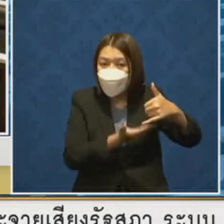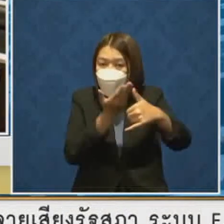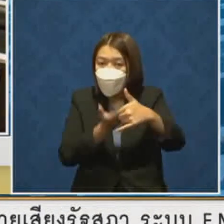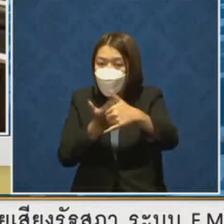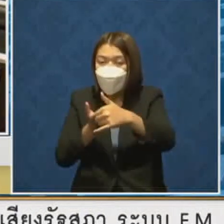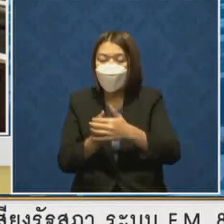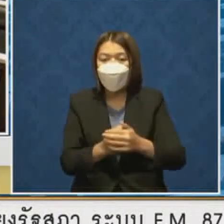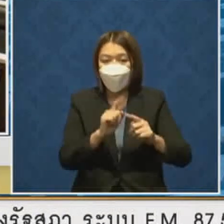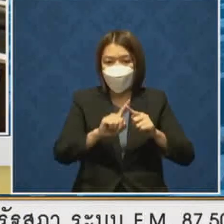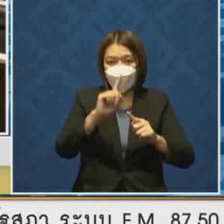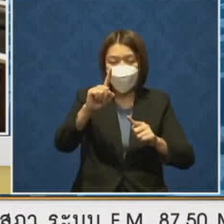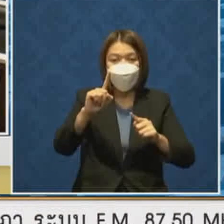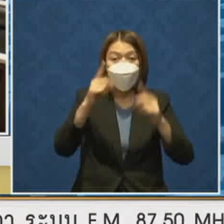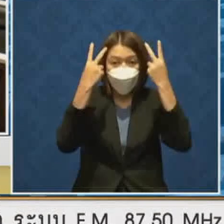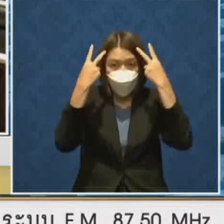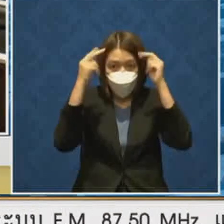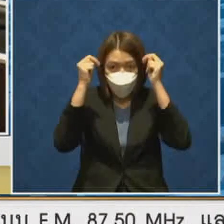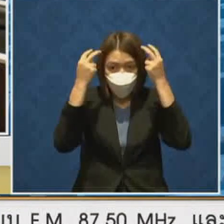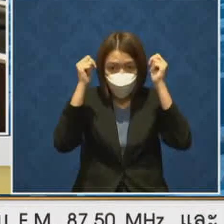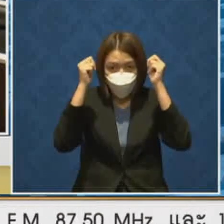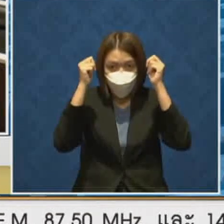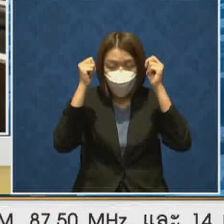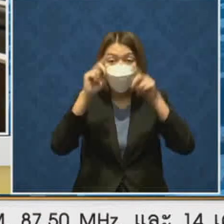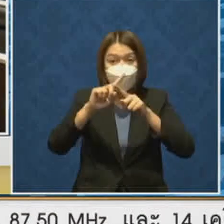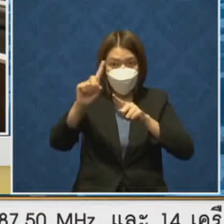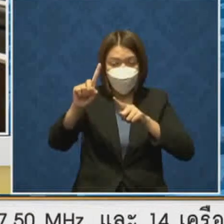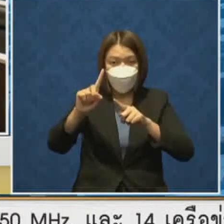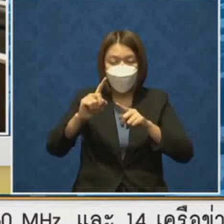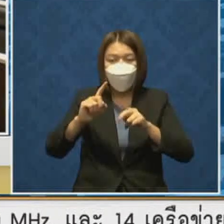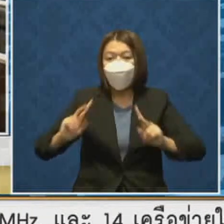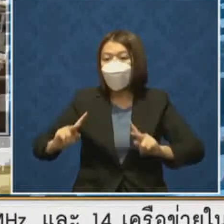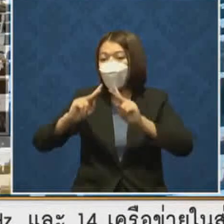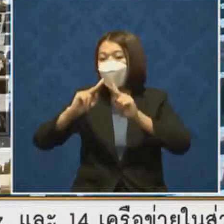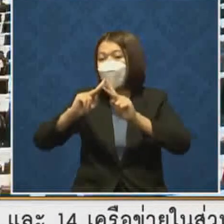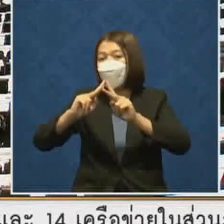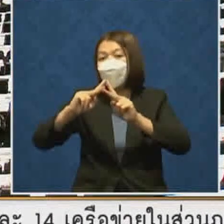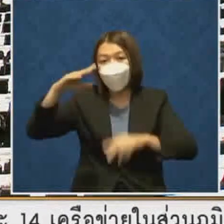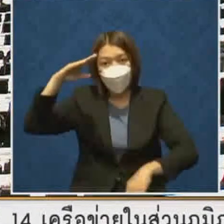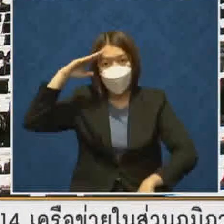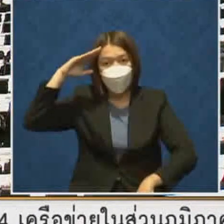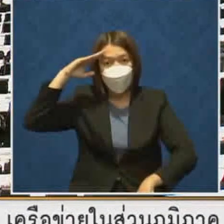ะสายทั้งสายของ